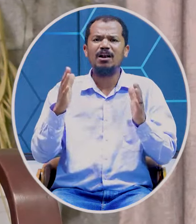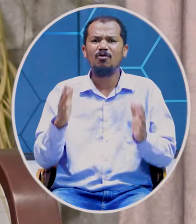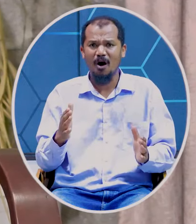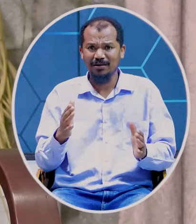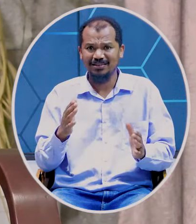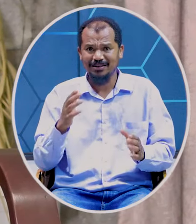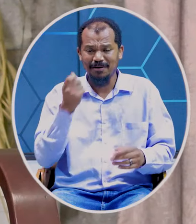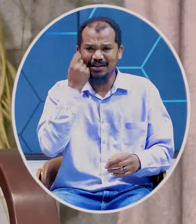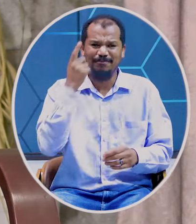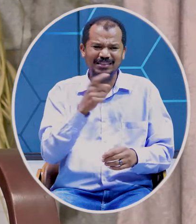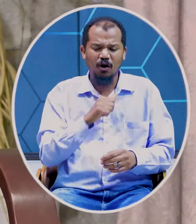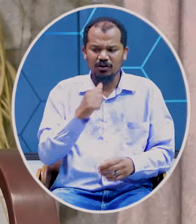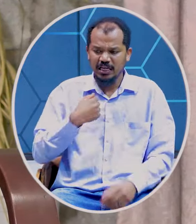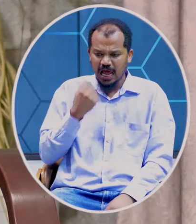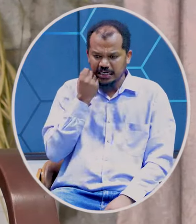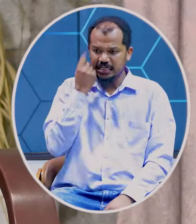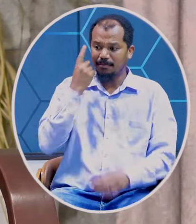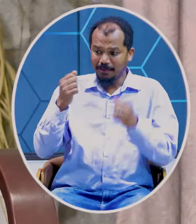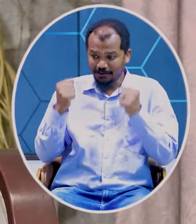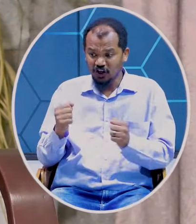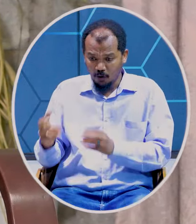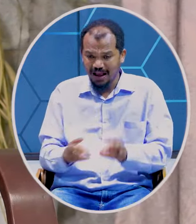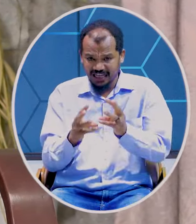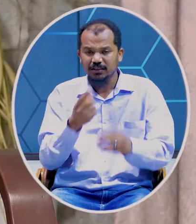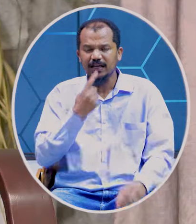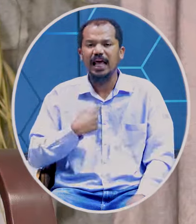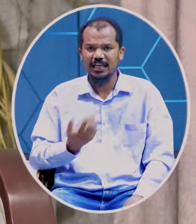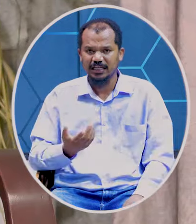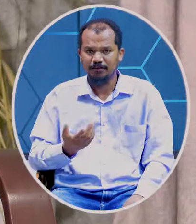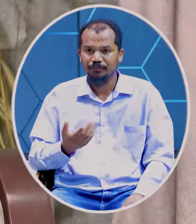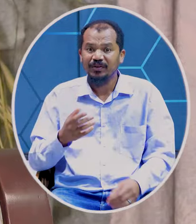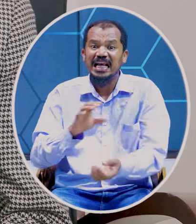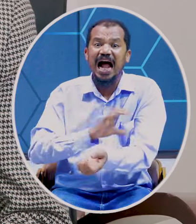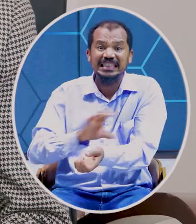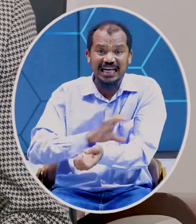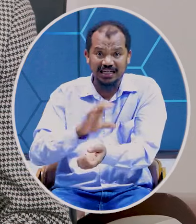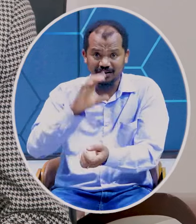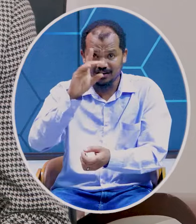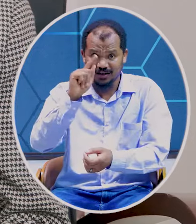ባለሙያዎቹ በሚረዳበት ብቻ ሳይሆን እኛ እንድንረዳው በምንችልበት መንገድ እስቲ ንገሪኝ። ያው